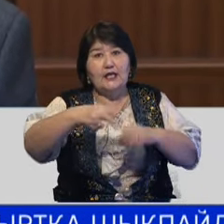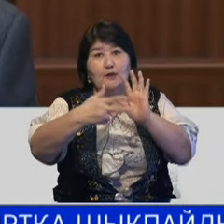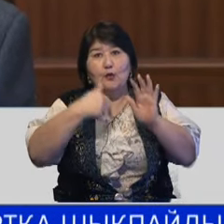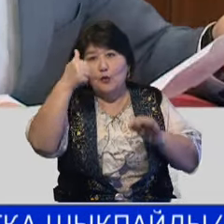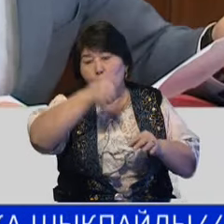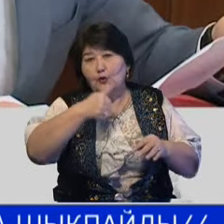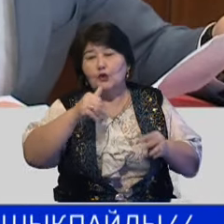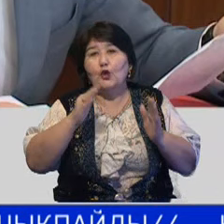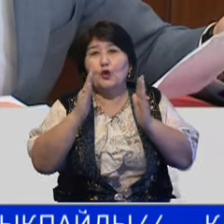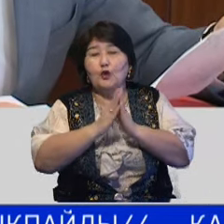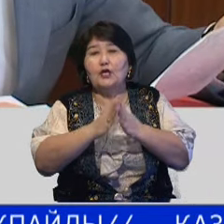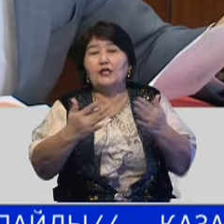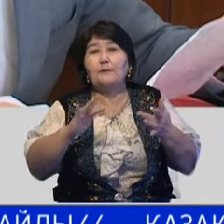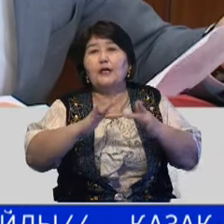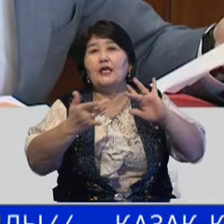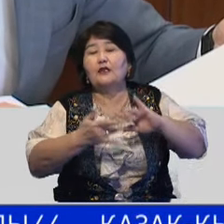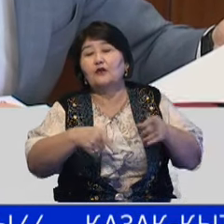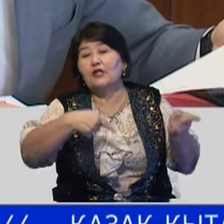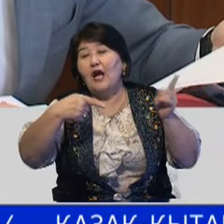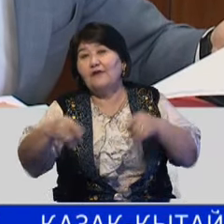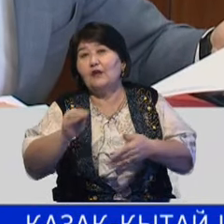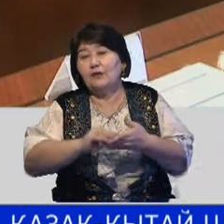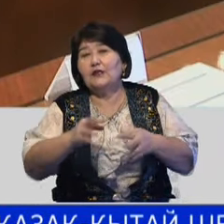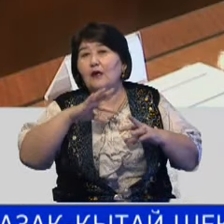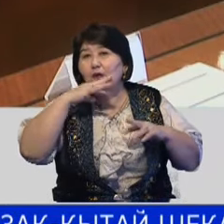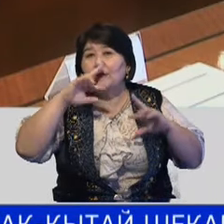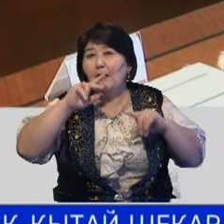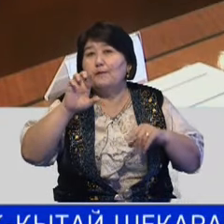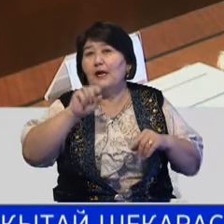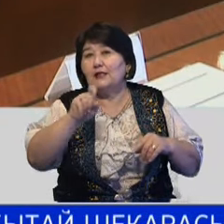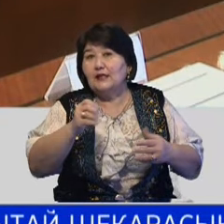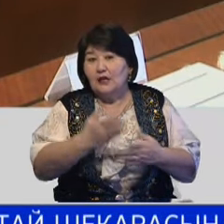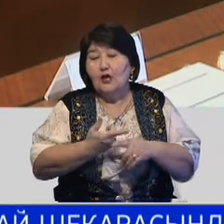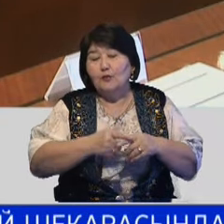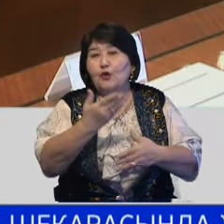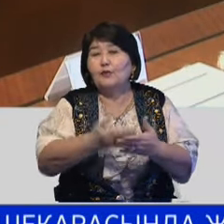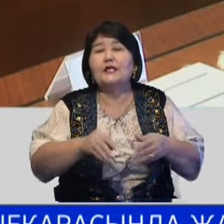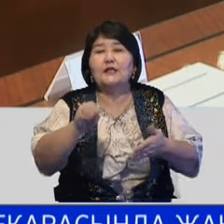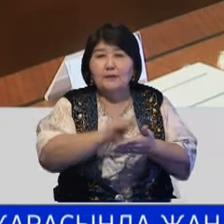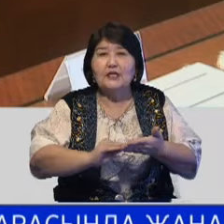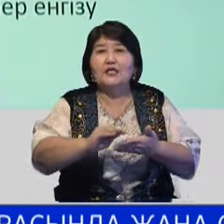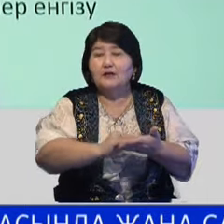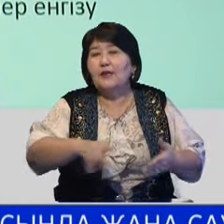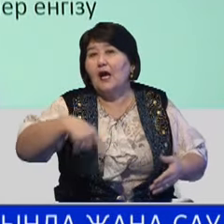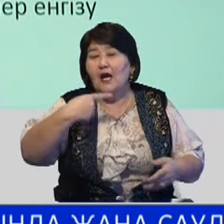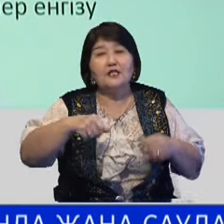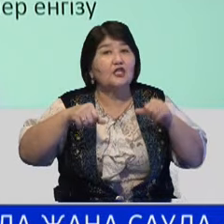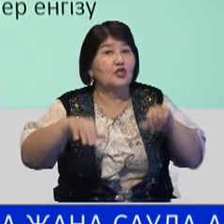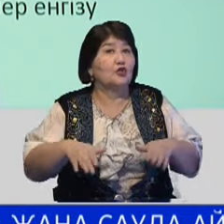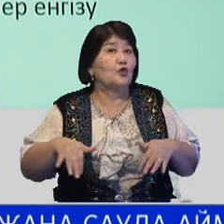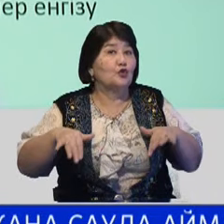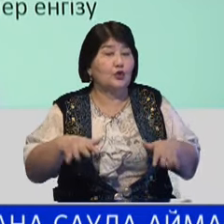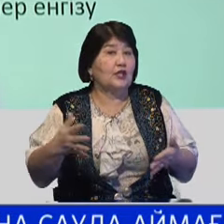2018 жылы үй кітабын электронды форматқа ауыстырғанда базада қателік кеткен. Содан бері бұл мәселе бірнеше мәрте көтерілгенімен шешілу